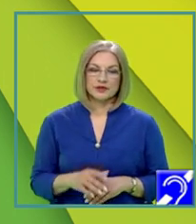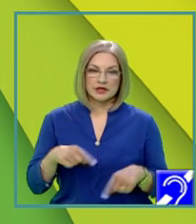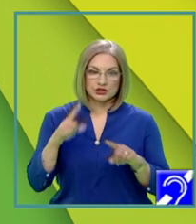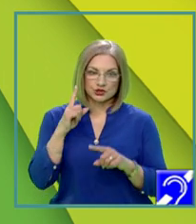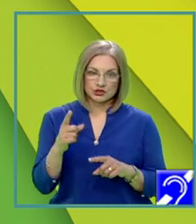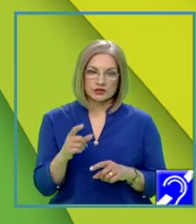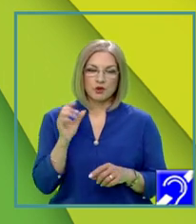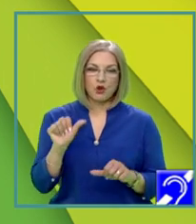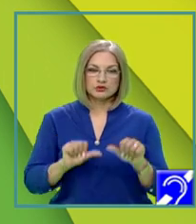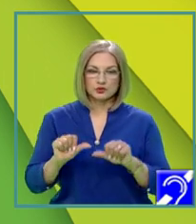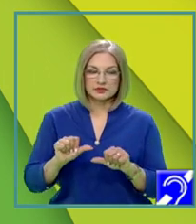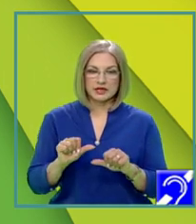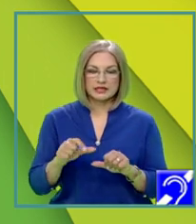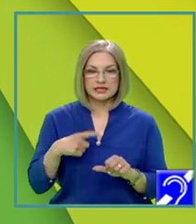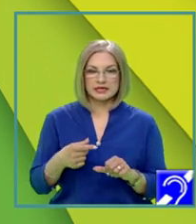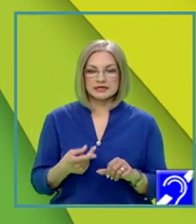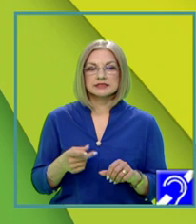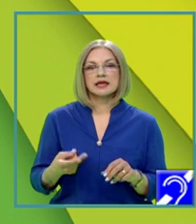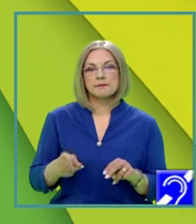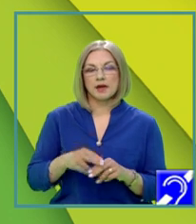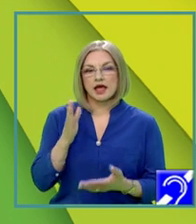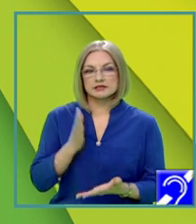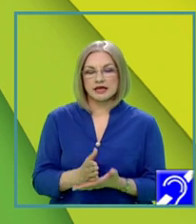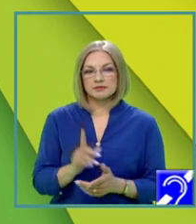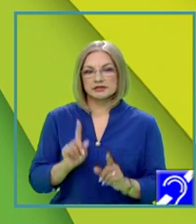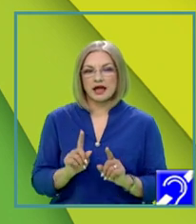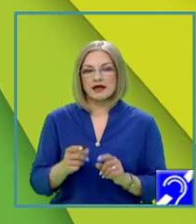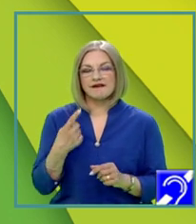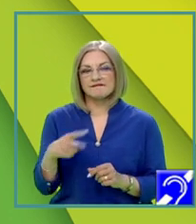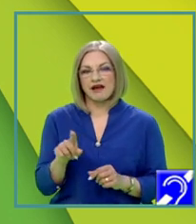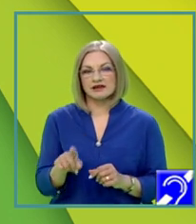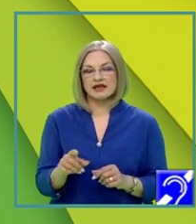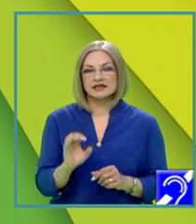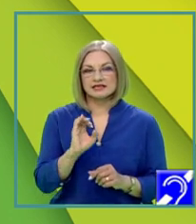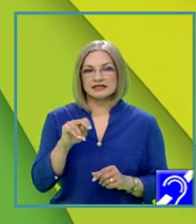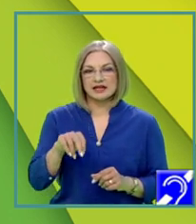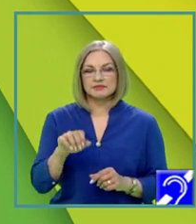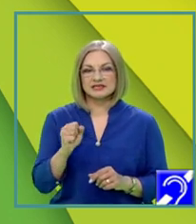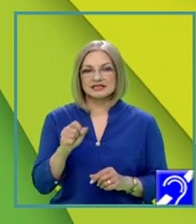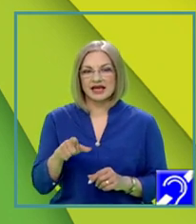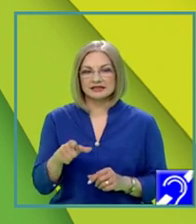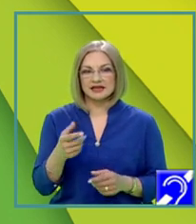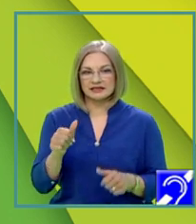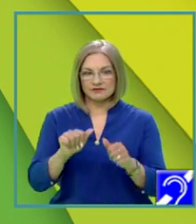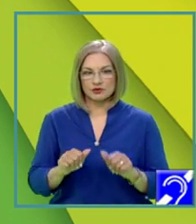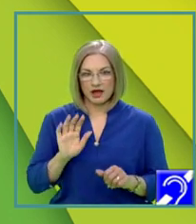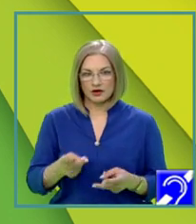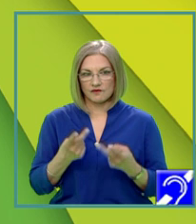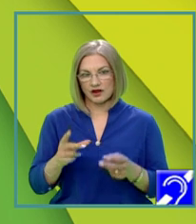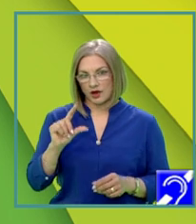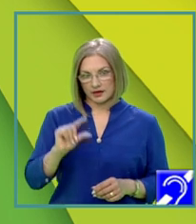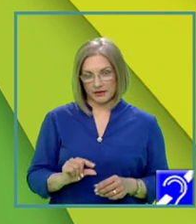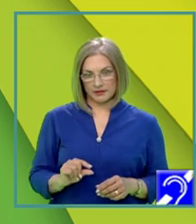știm o substanță este cu atât mai stabilă cu cât variația entalpiei standard de formare are o valoare mai mică